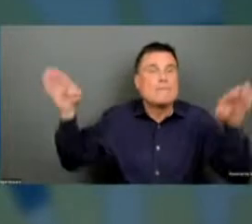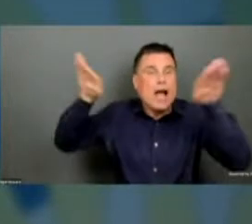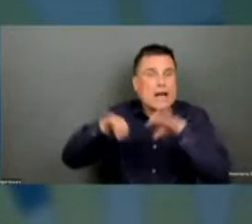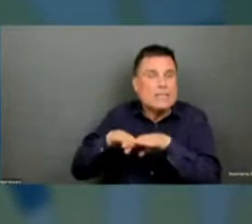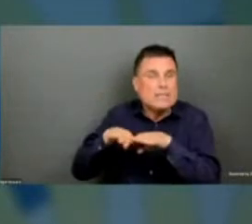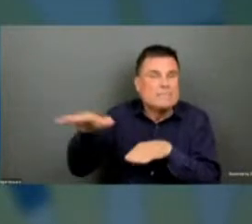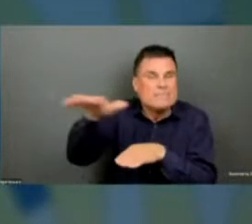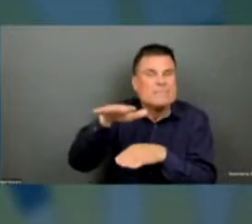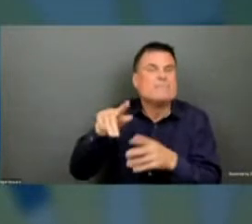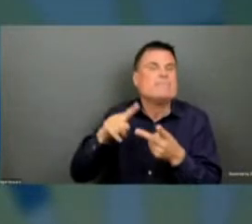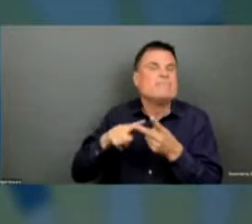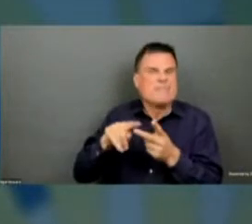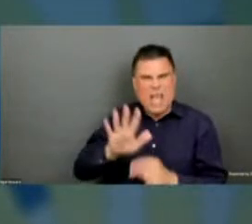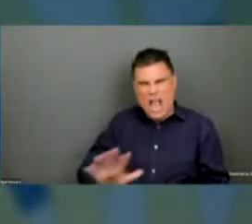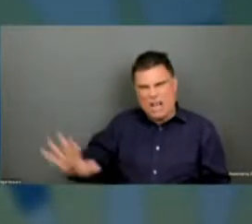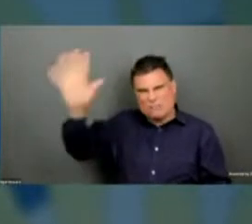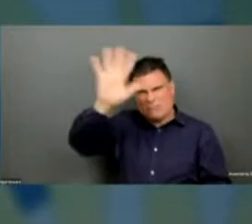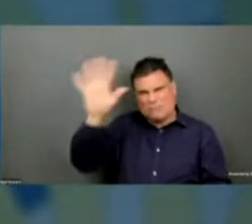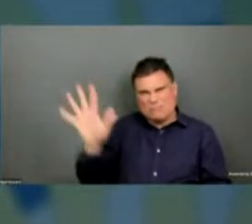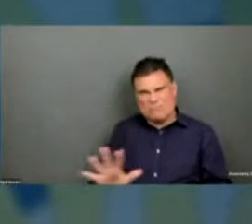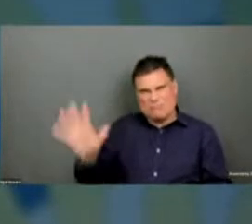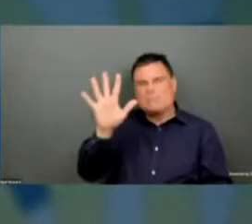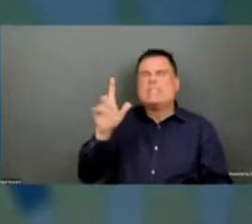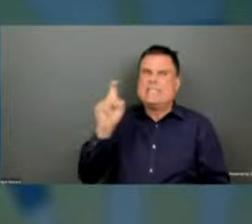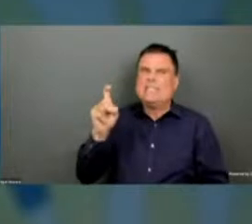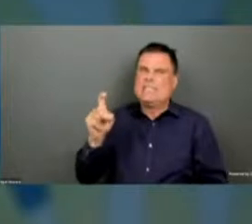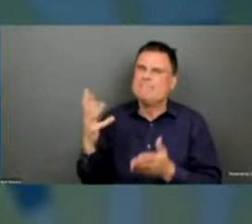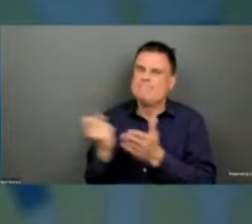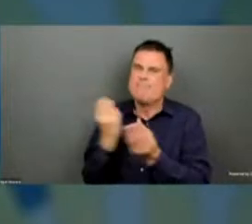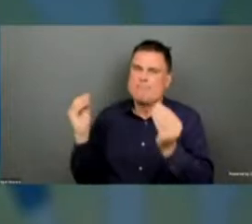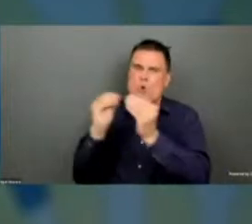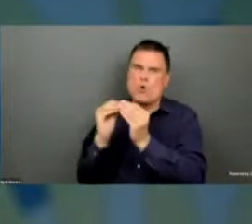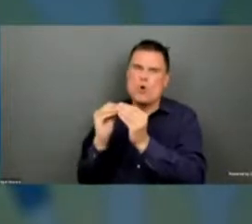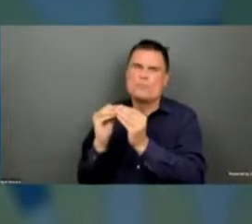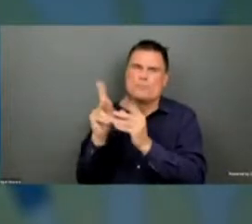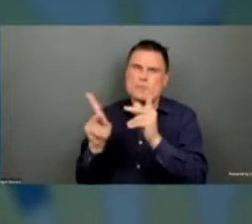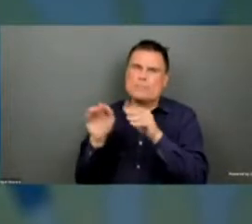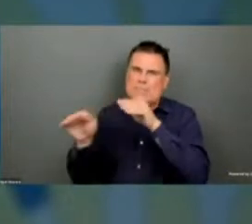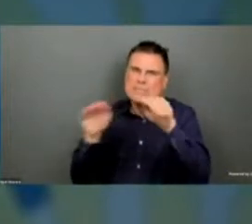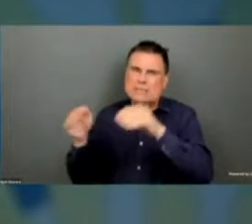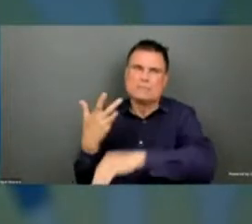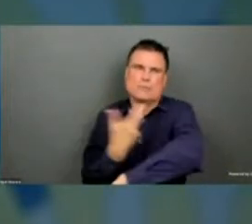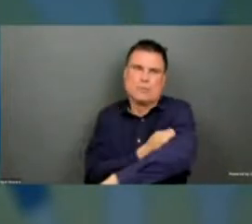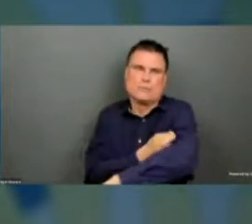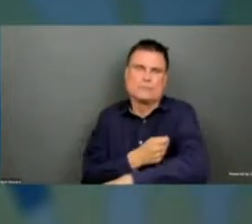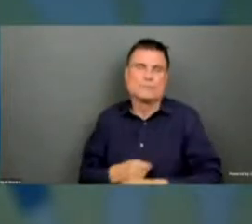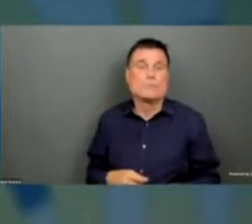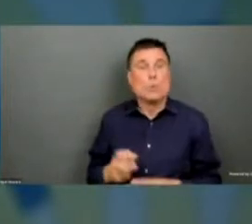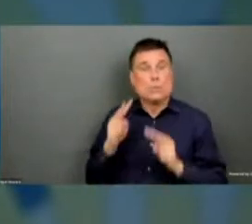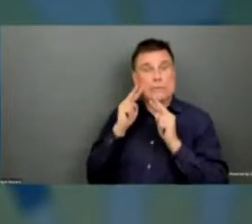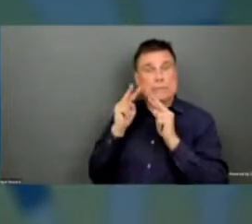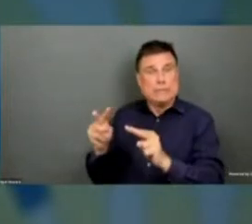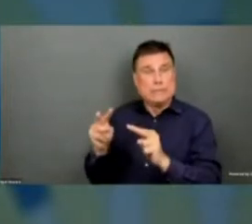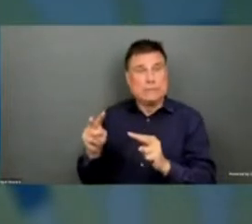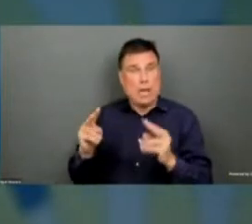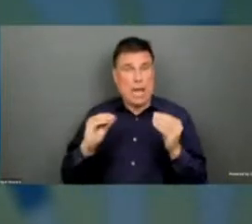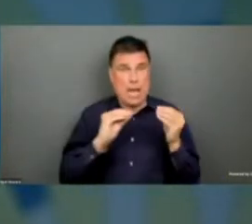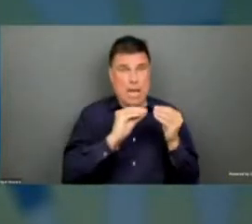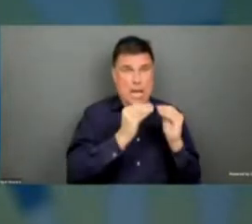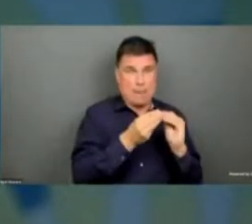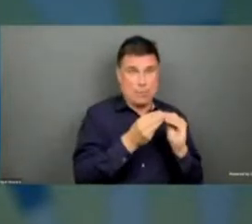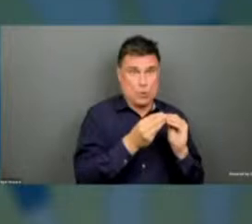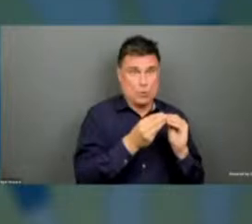段开，7月1号以后 BCLC 赌场可以开业。所以请大家留意礼拜